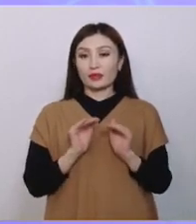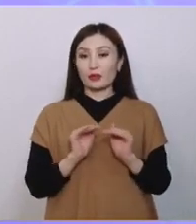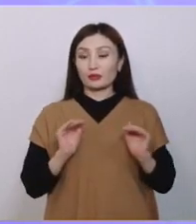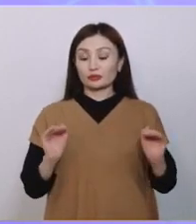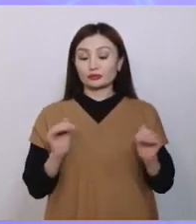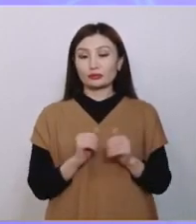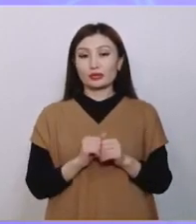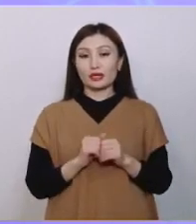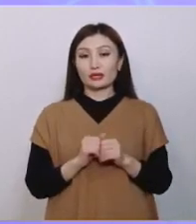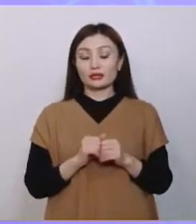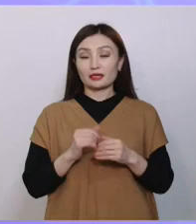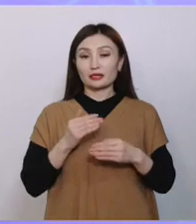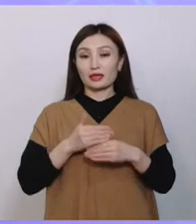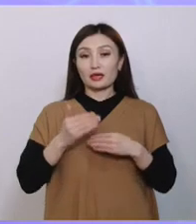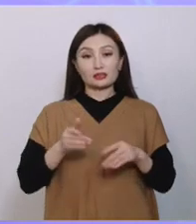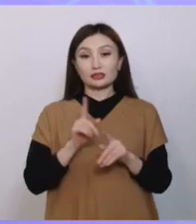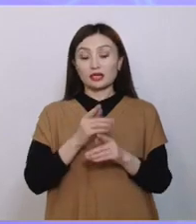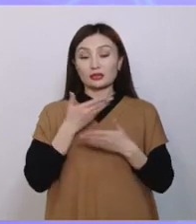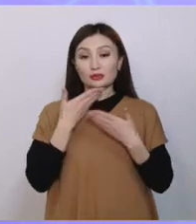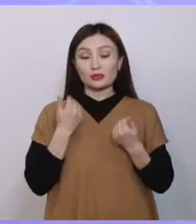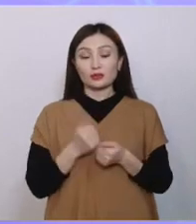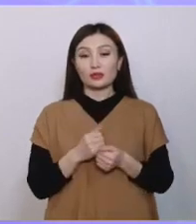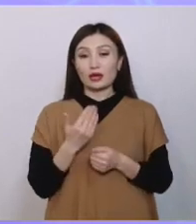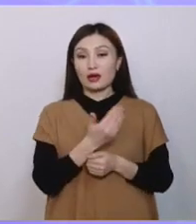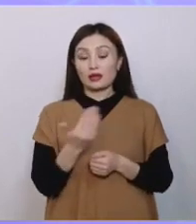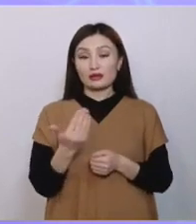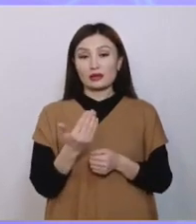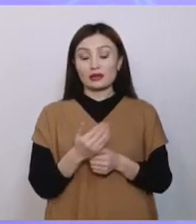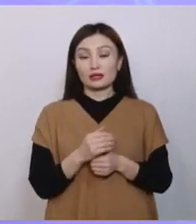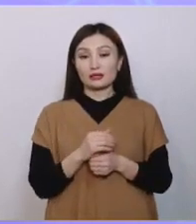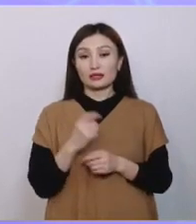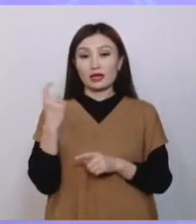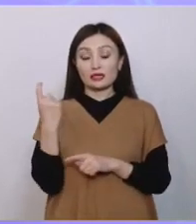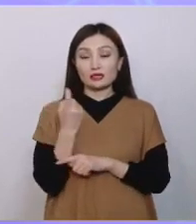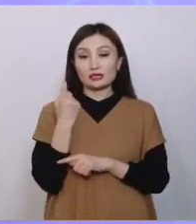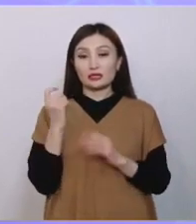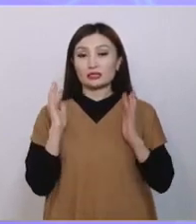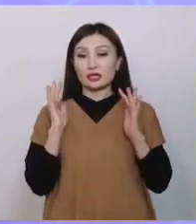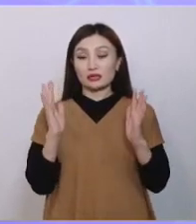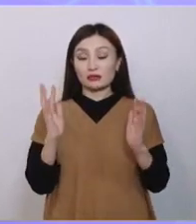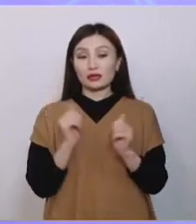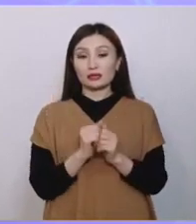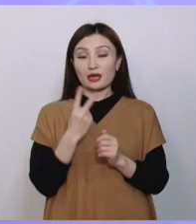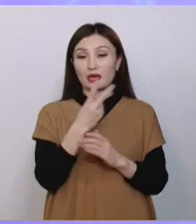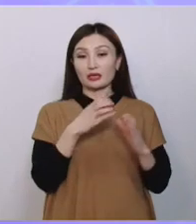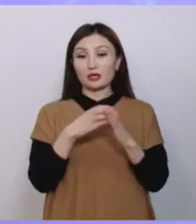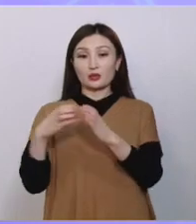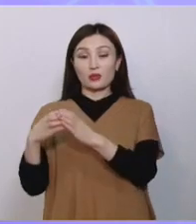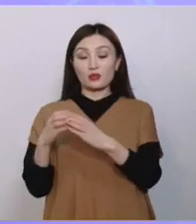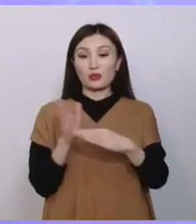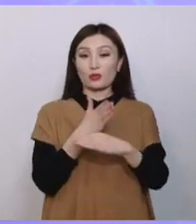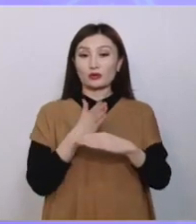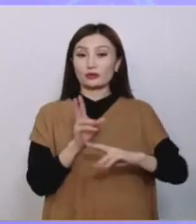Окуучулар да артта калышкан жок. Алар чарбакта эки топко бөлүнүп